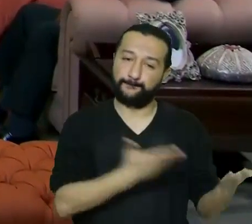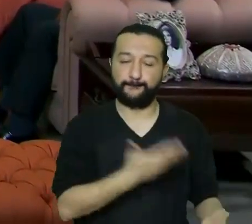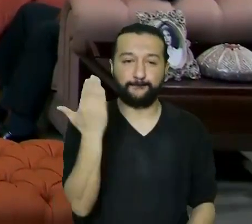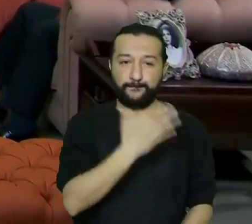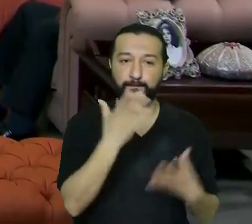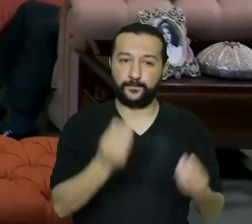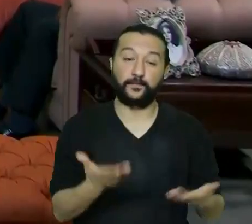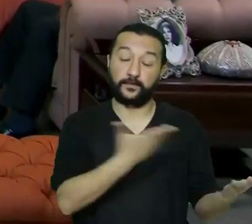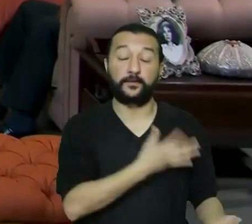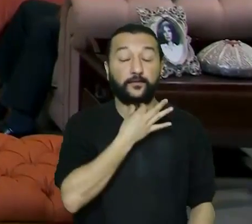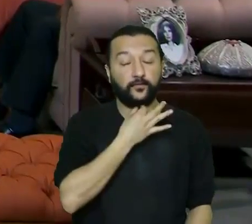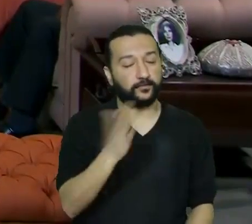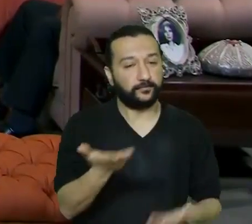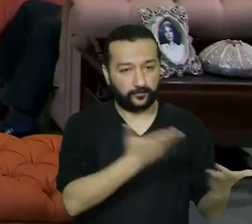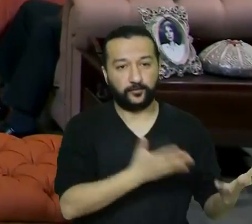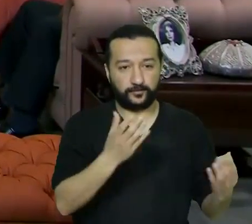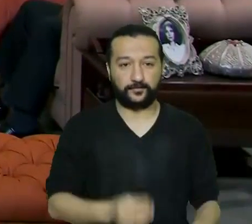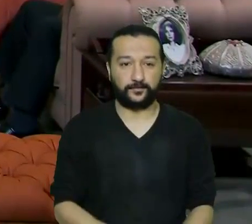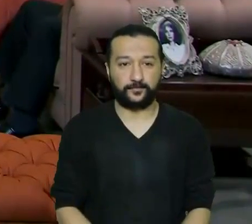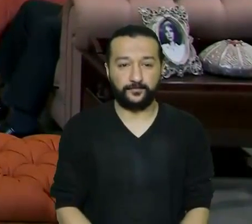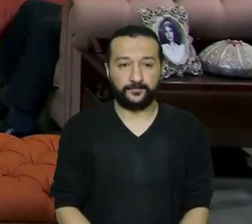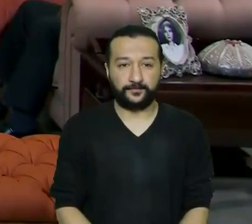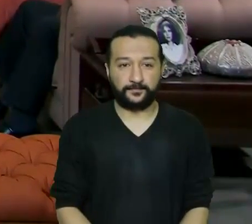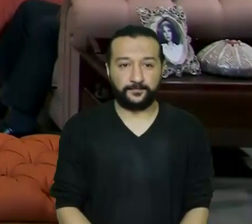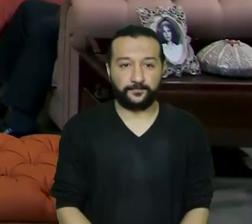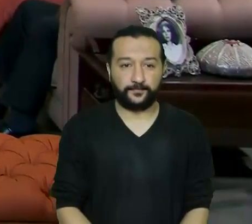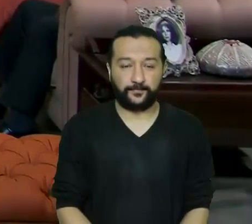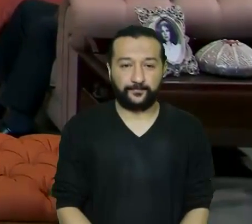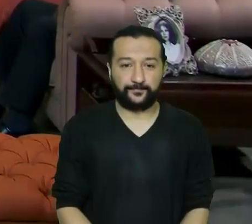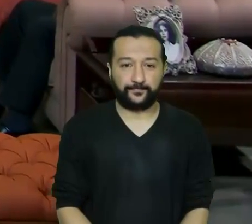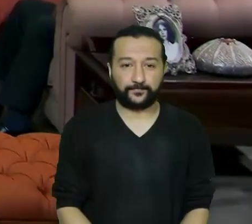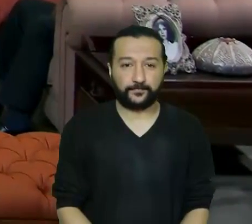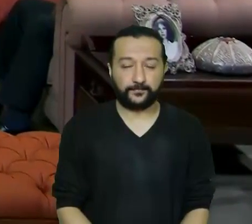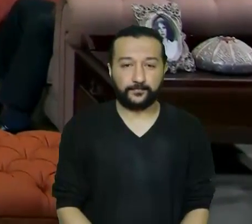Buyurun. Buyurun bayanlar. Aa, rica ederim. Lütfen. Rüyam yürüdü.